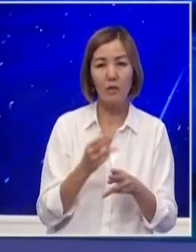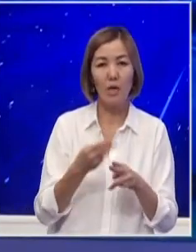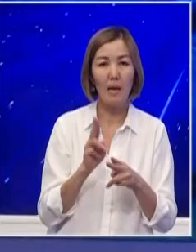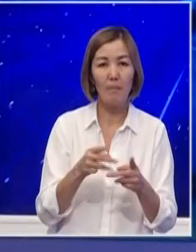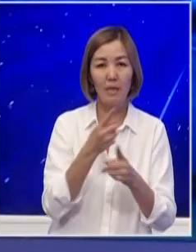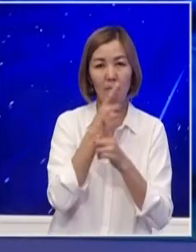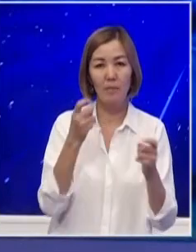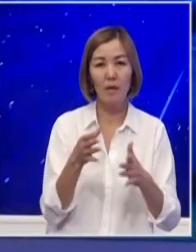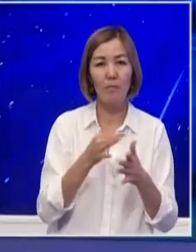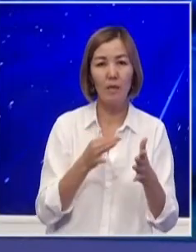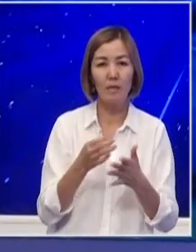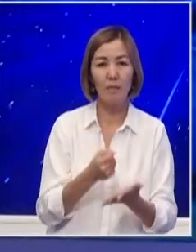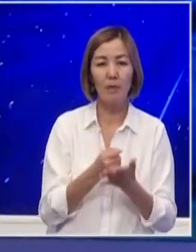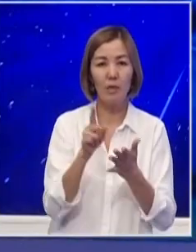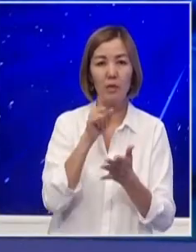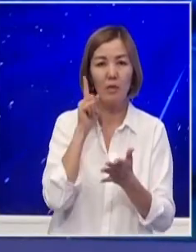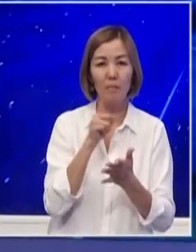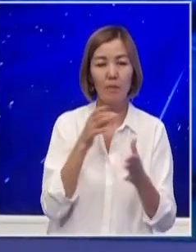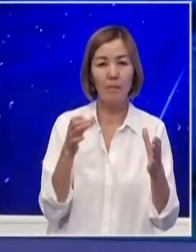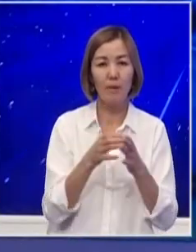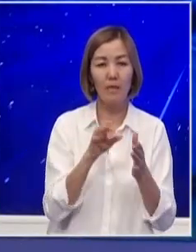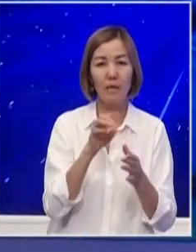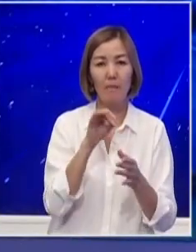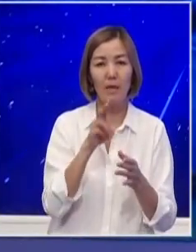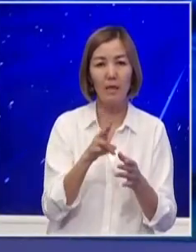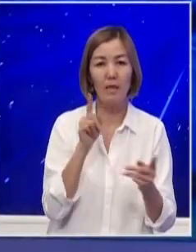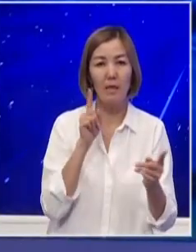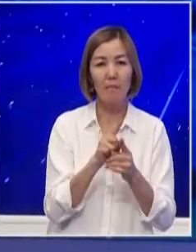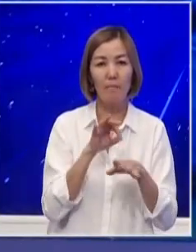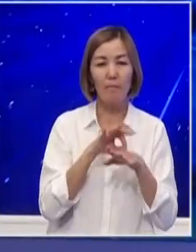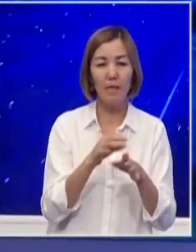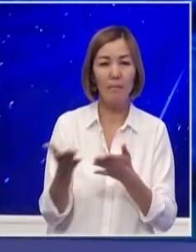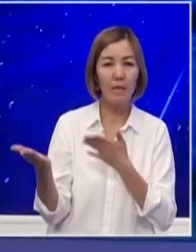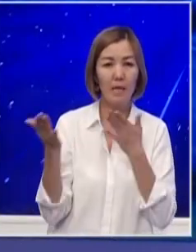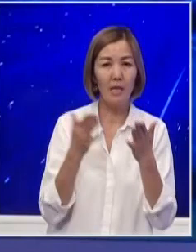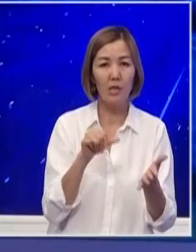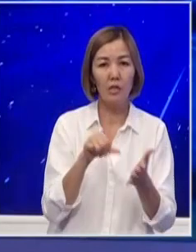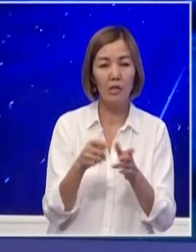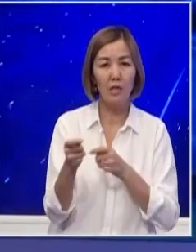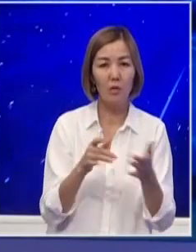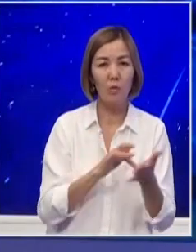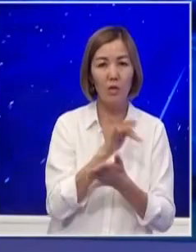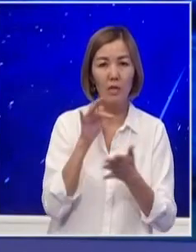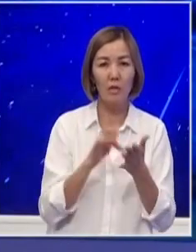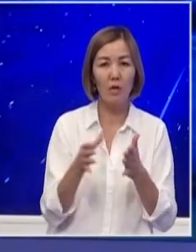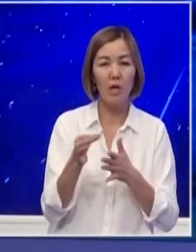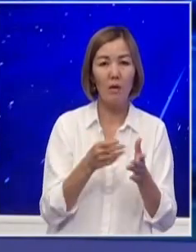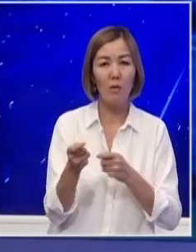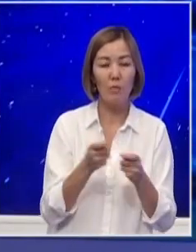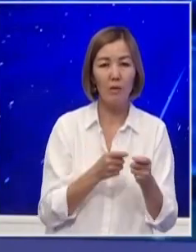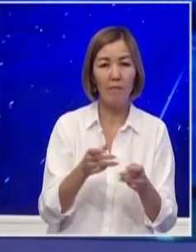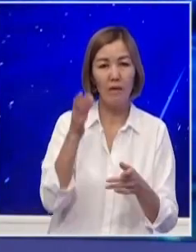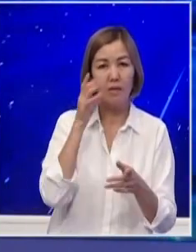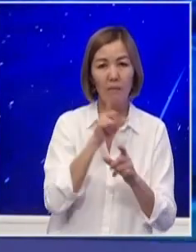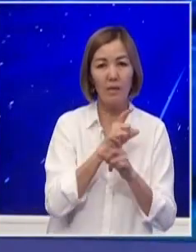на областном совете по поддержке молодежи партии «Аманат». На встречу были приглашены представители акимата города Талдыкурган, областных управлений